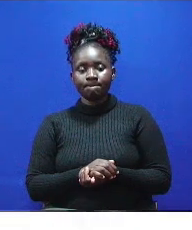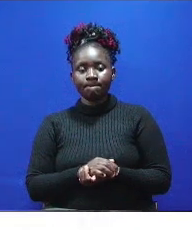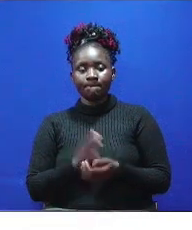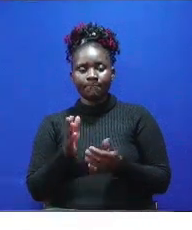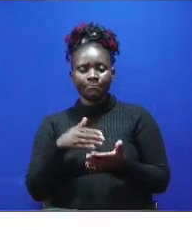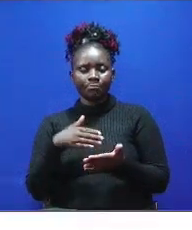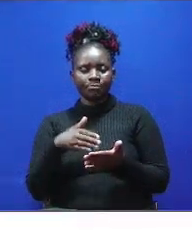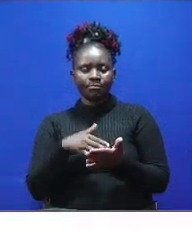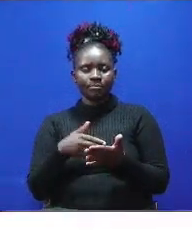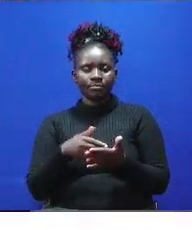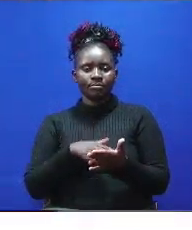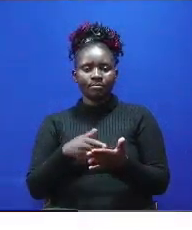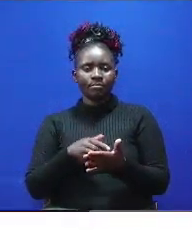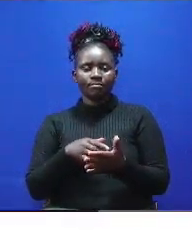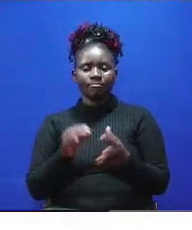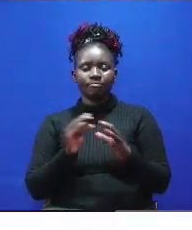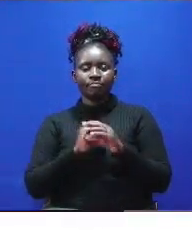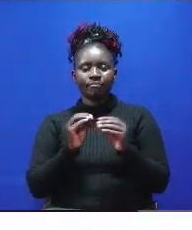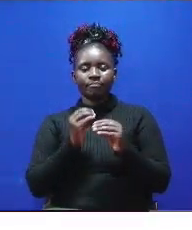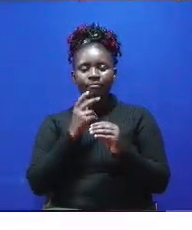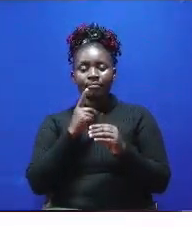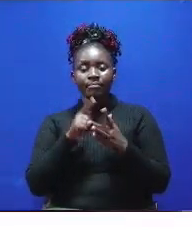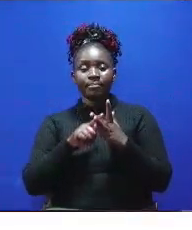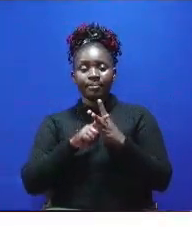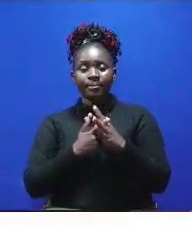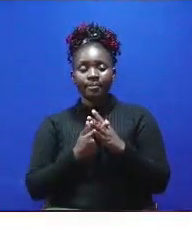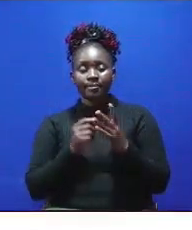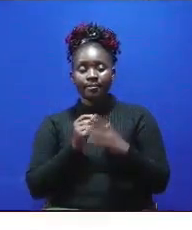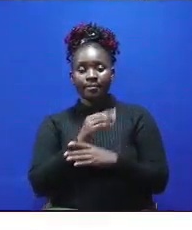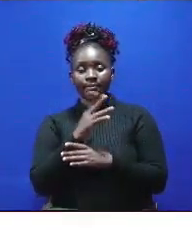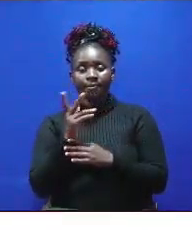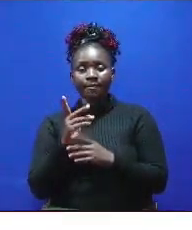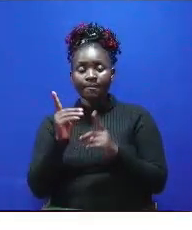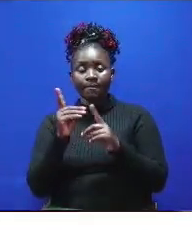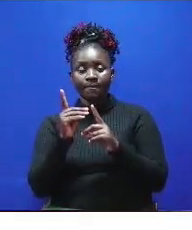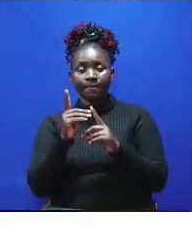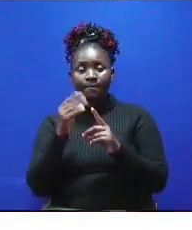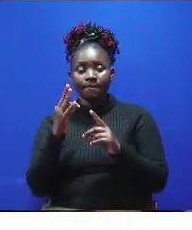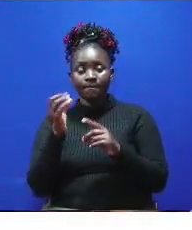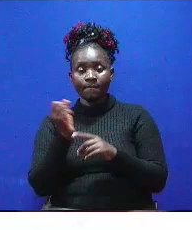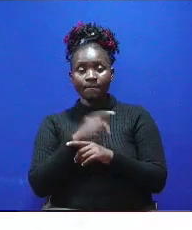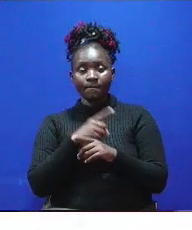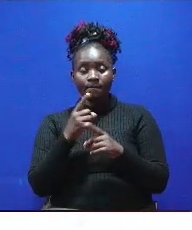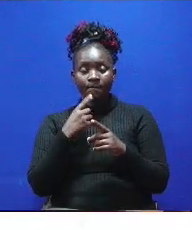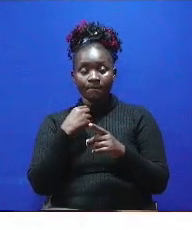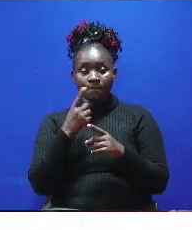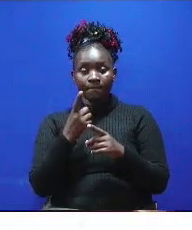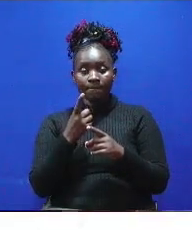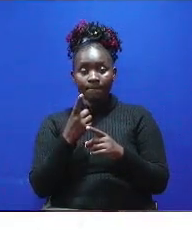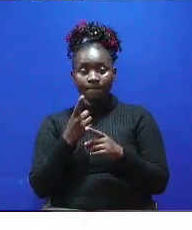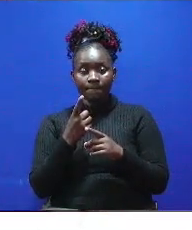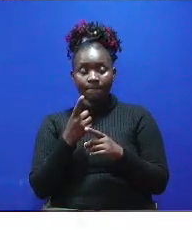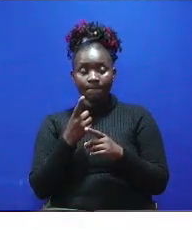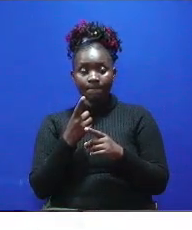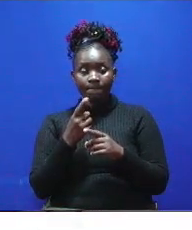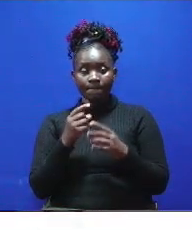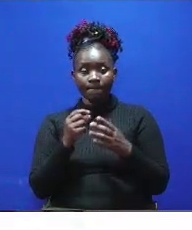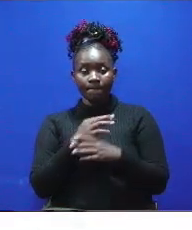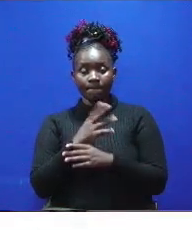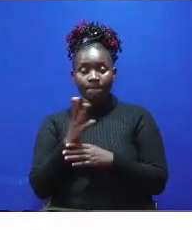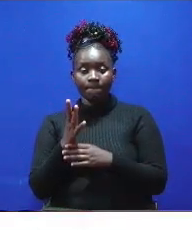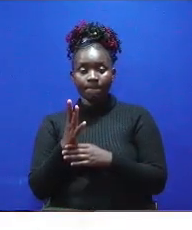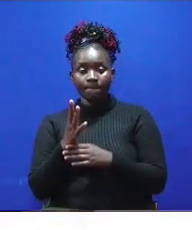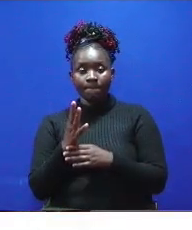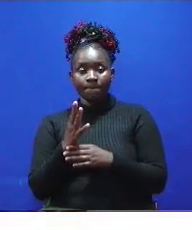tena. Kolenga na barabu ni goba chagete kusimeka emete chitali kisato. Abo asebali getie kusimeka emete chiribu uchimia